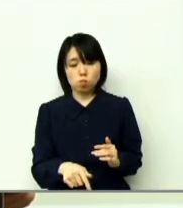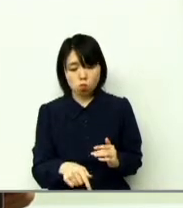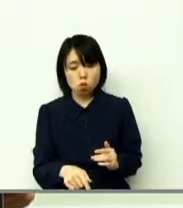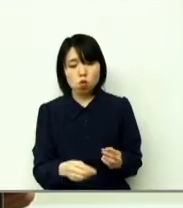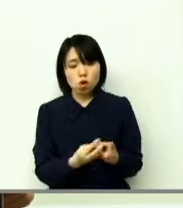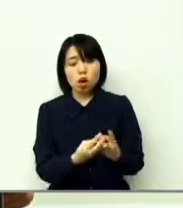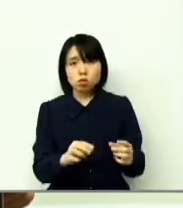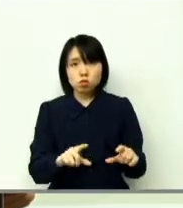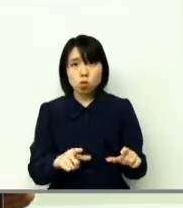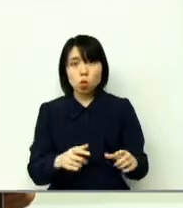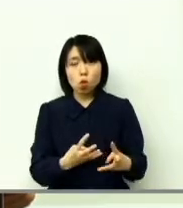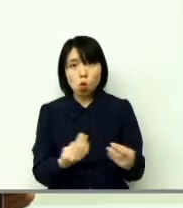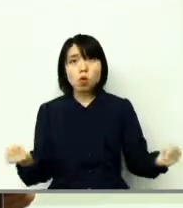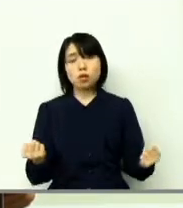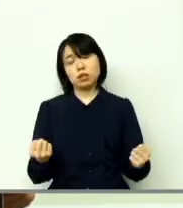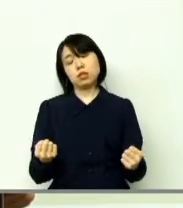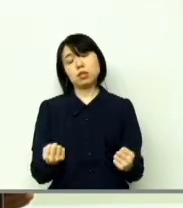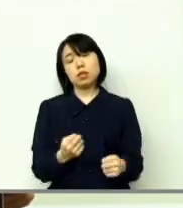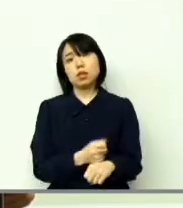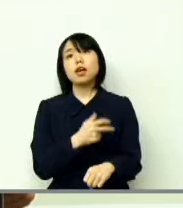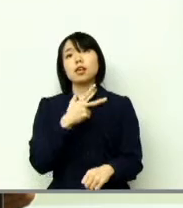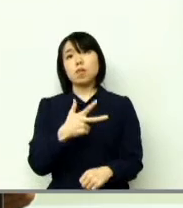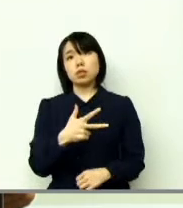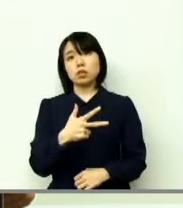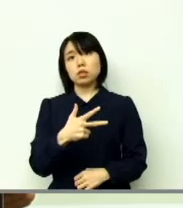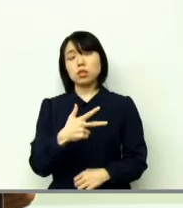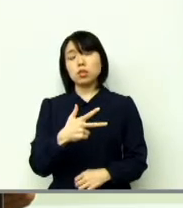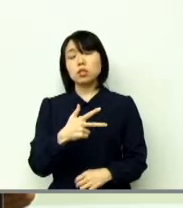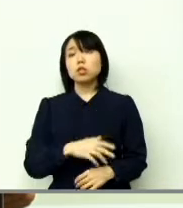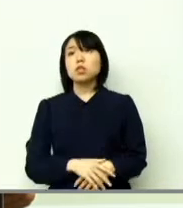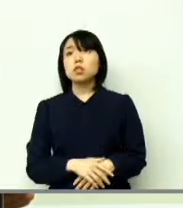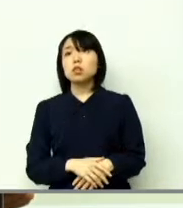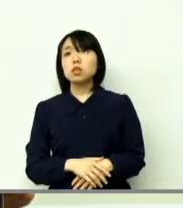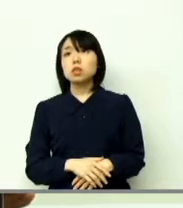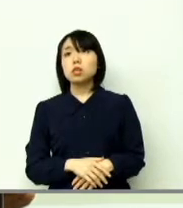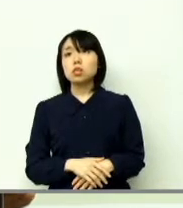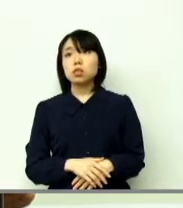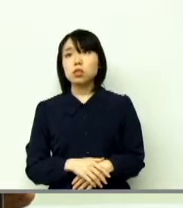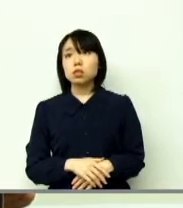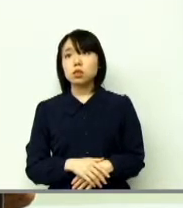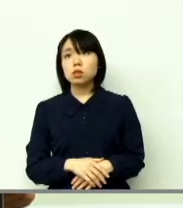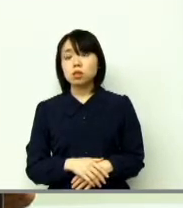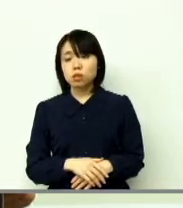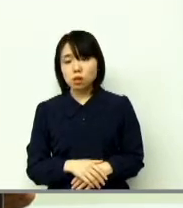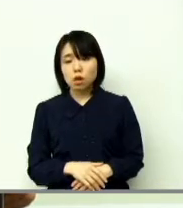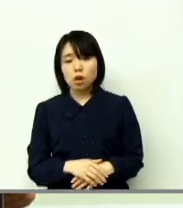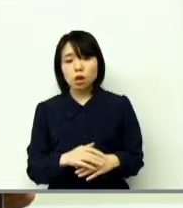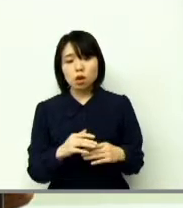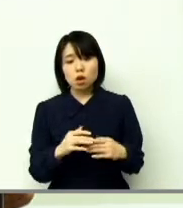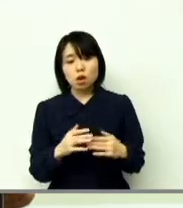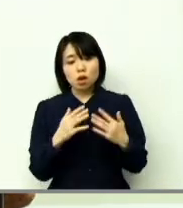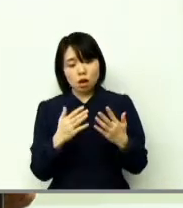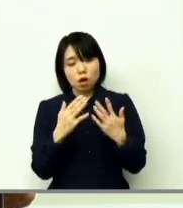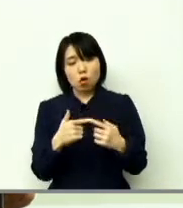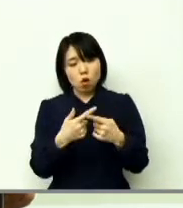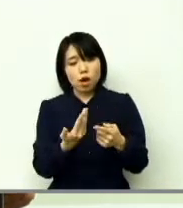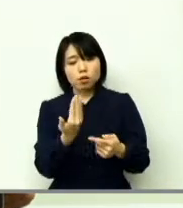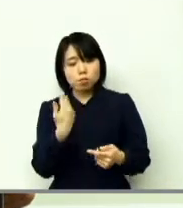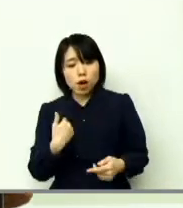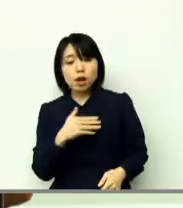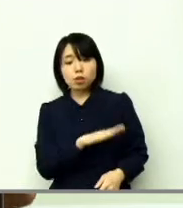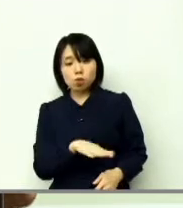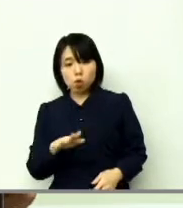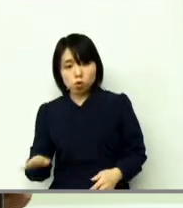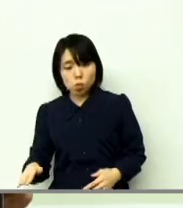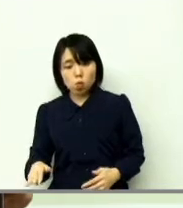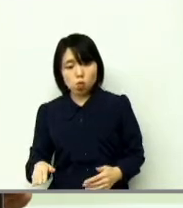ありまして、そこがまあかなりこれまで未就学の子どもたちを育成をしていただいたという